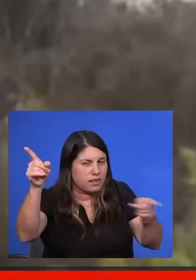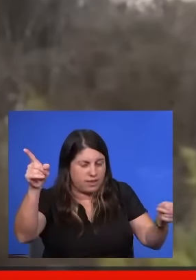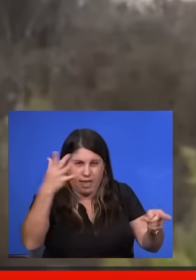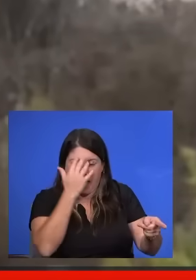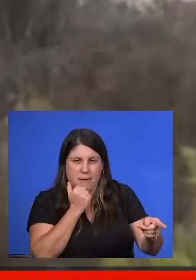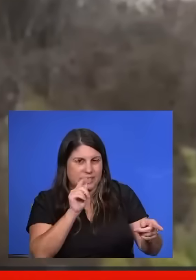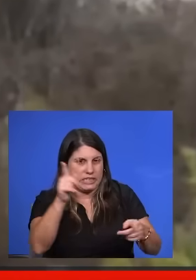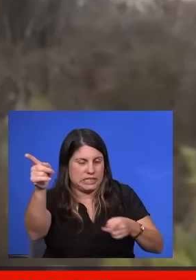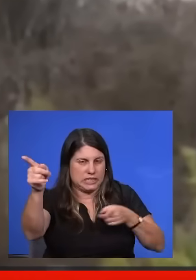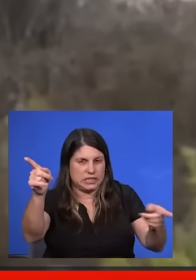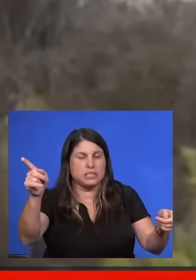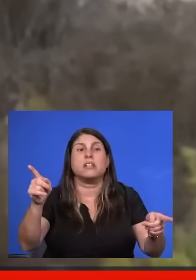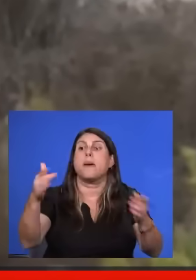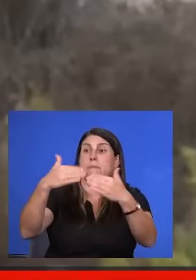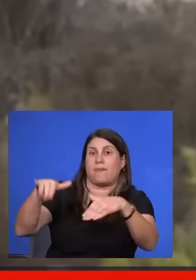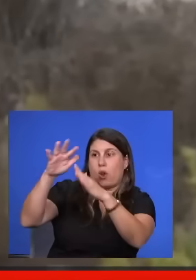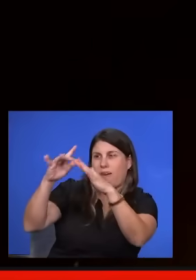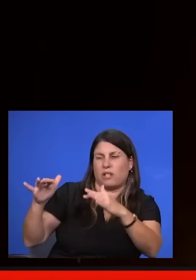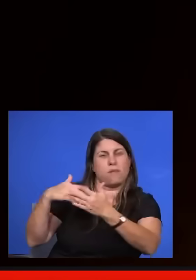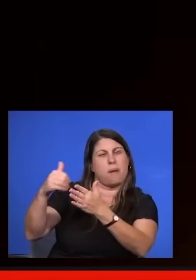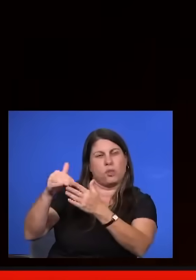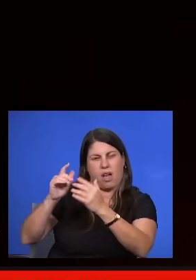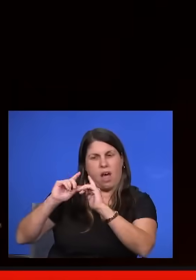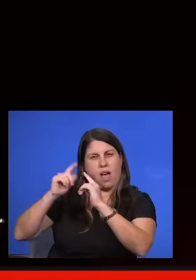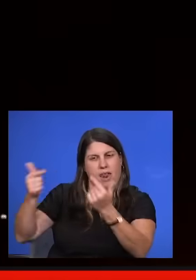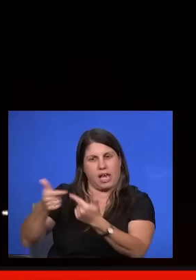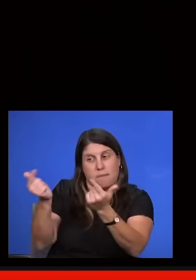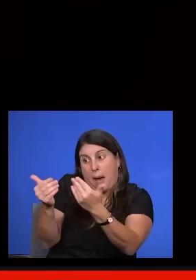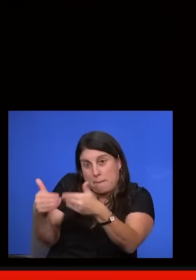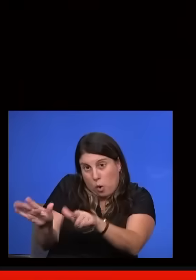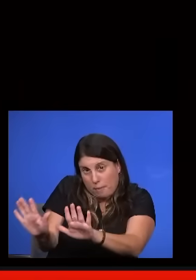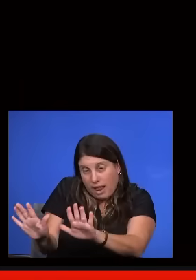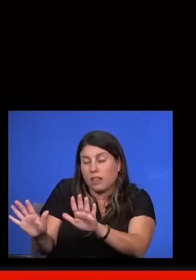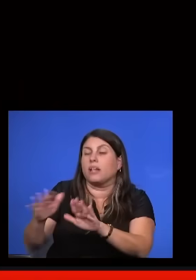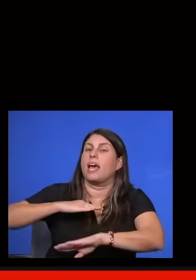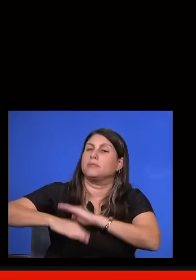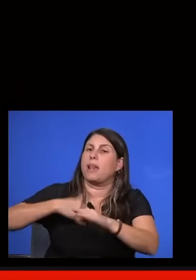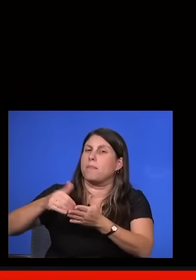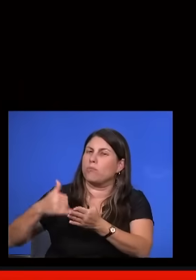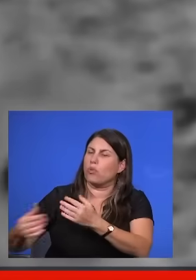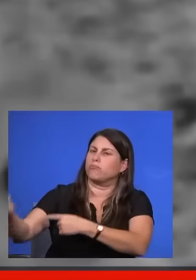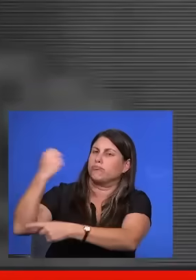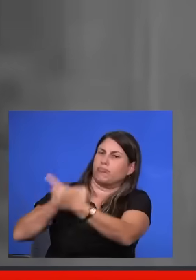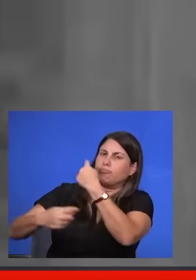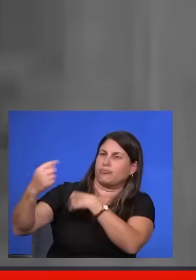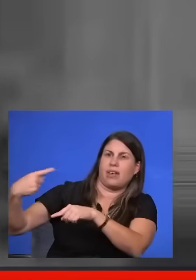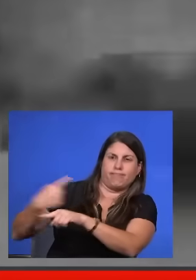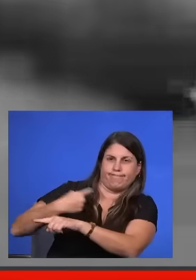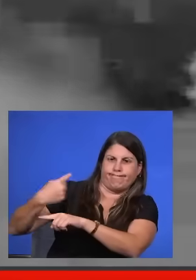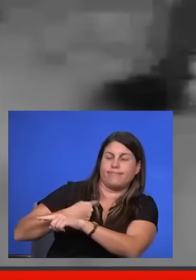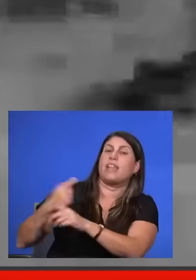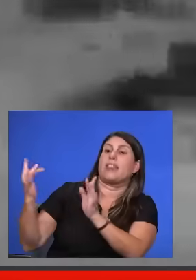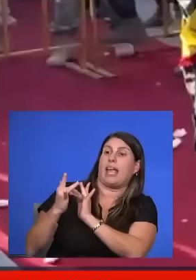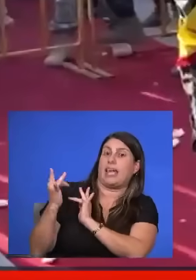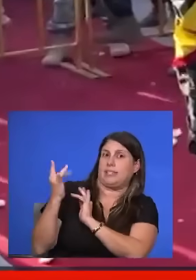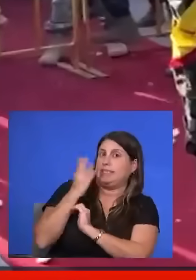בגבול לבנון נמשכת הלחימה המוגבלת כרגע. חיזבאללה ממשיך לראות רקטות וטילי נונטט לעבר ישראל, וצהל ממשיך לסכל